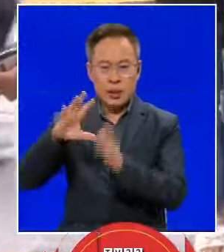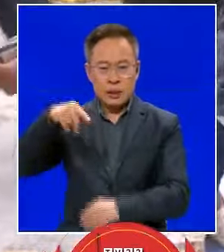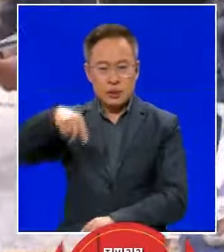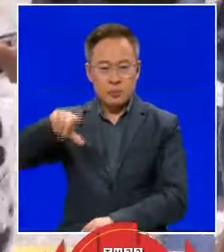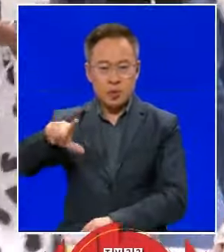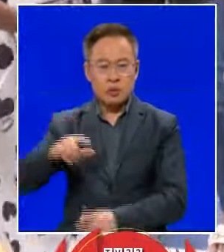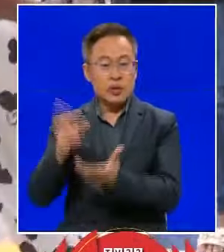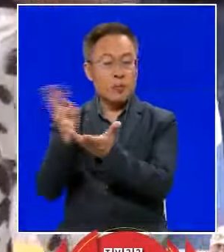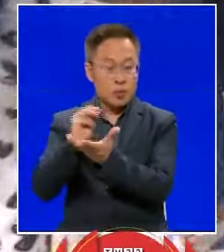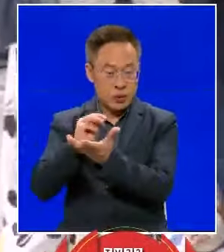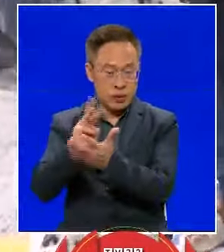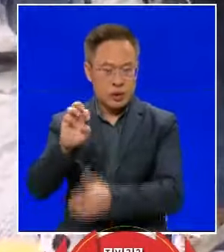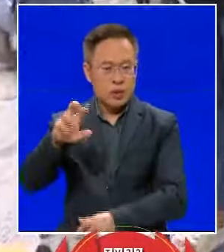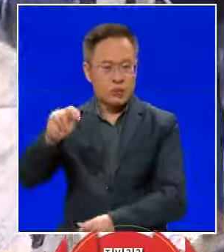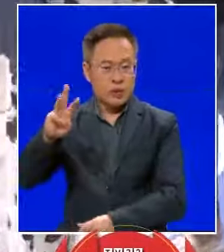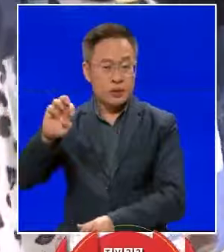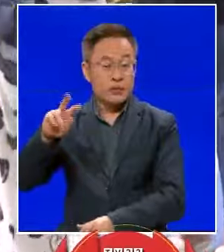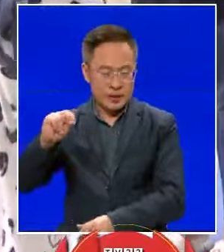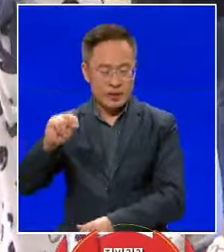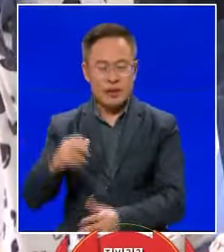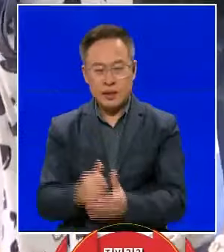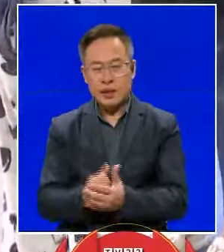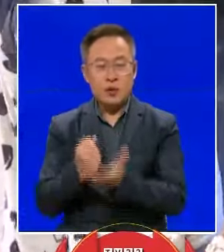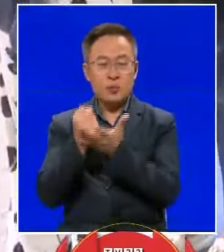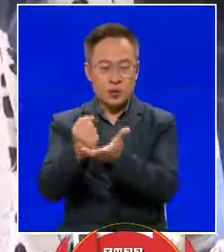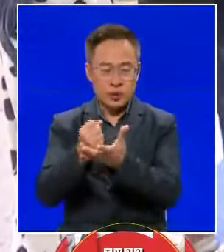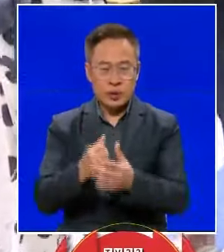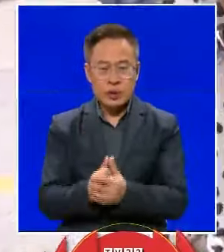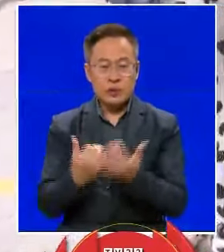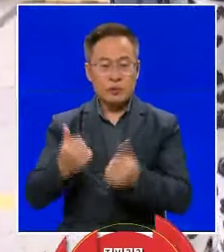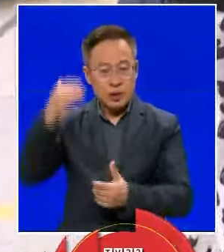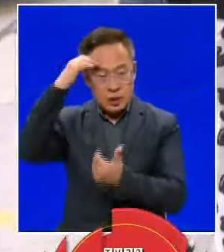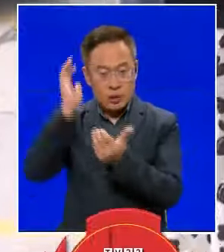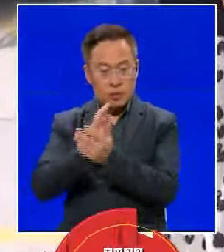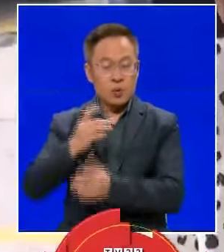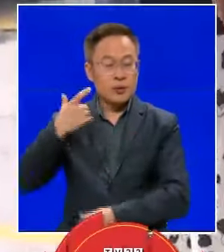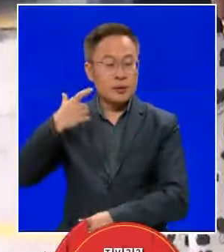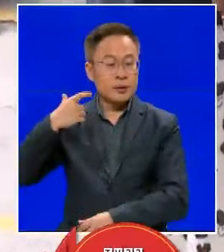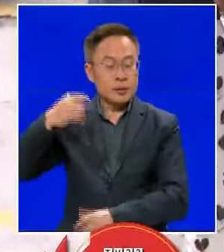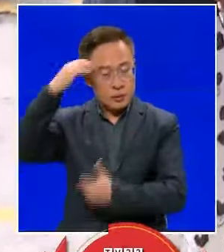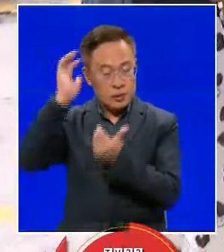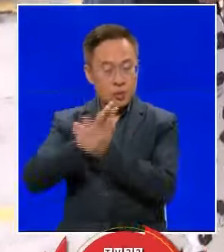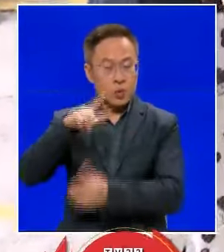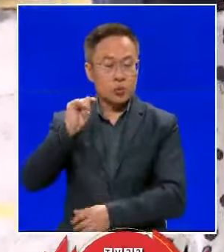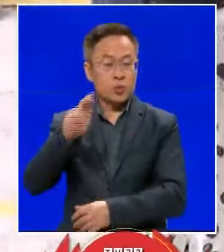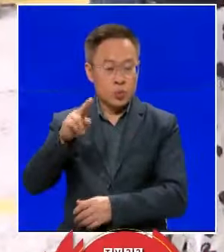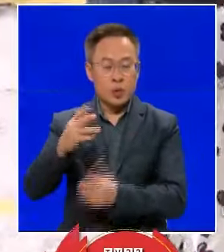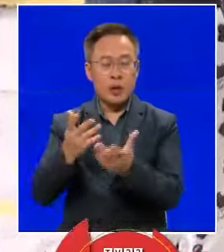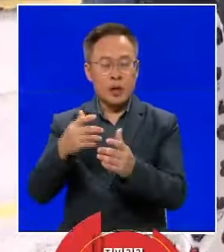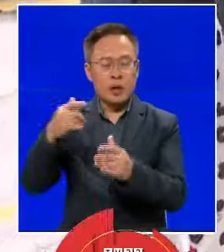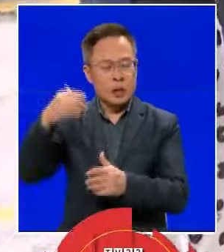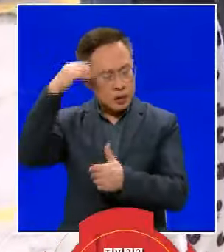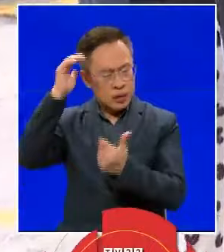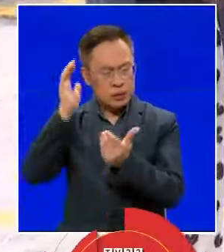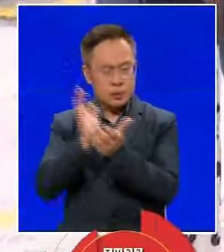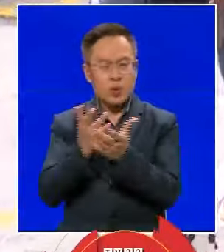ำเพิ่มเติมตามที่พนักงานสอบสวนสน.ทุ่ง2ห้องนัดหมายโดยทางเด็กชายวัย14ปีเล่าเหตุการณ์วันที่ถูกทำร้ายร่างกายห